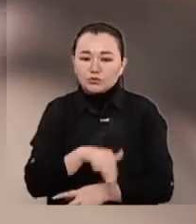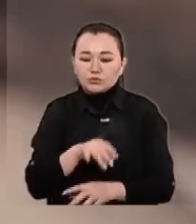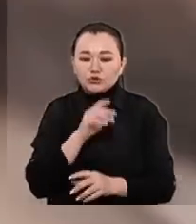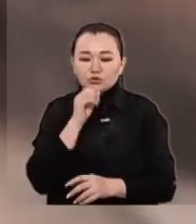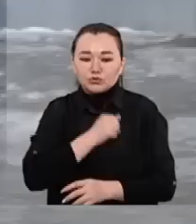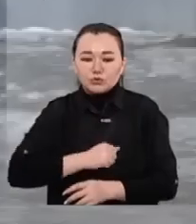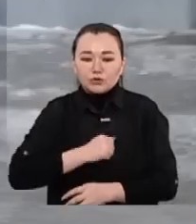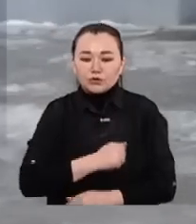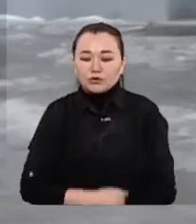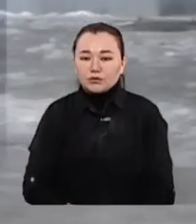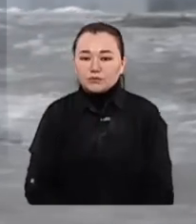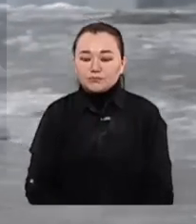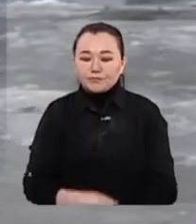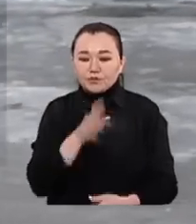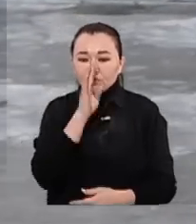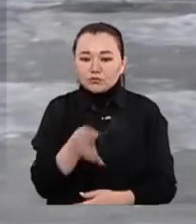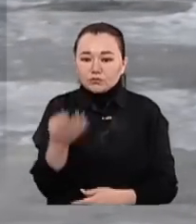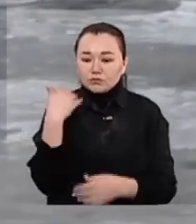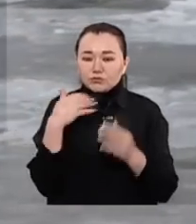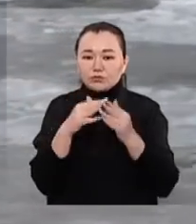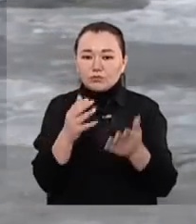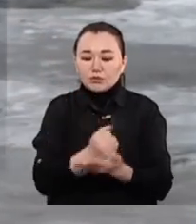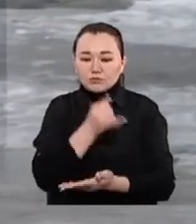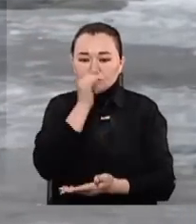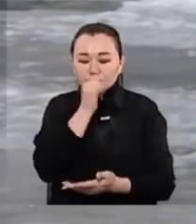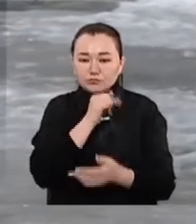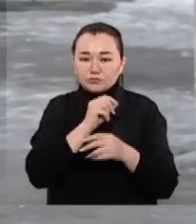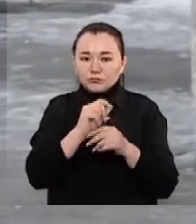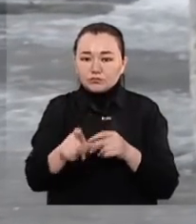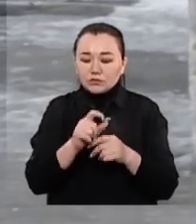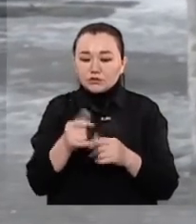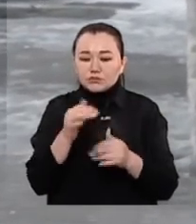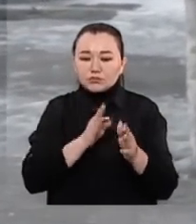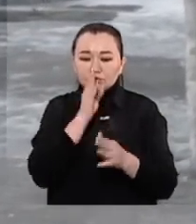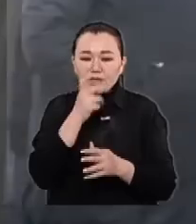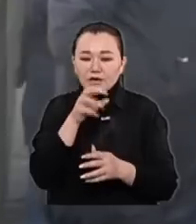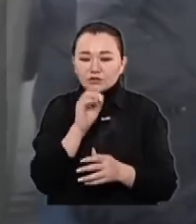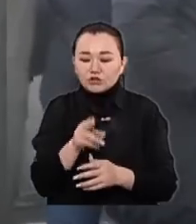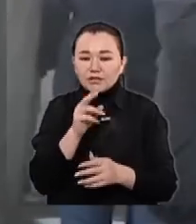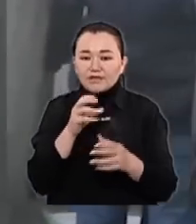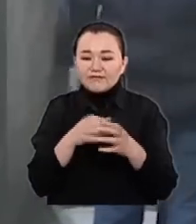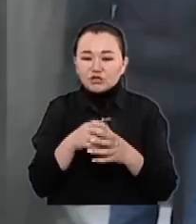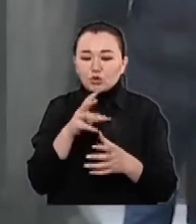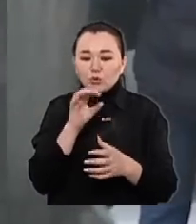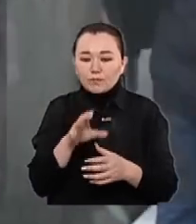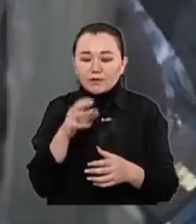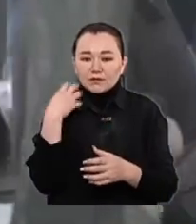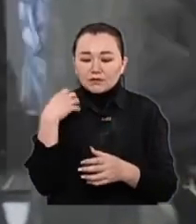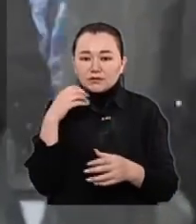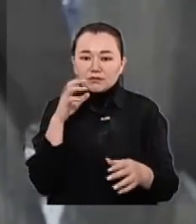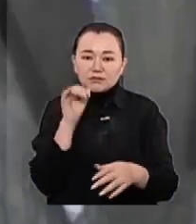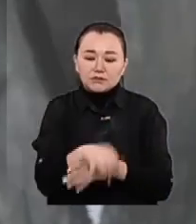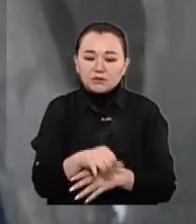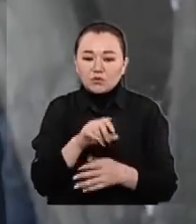налайды. 4 жылдан бері үйлерін ала алмай жүрген үлескерлер бүгін таң атпай Сарайшық Инвест Груп компаниясының басшысын іздеп бас